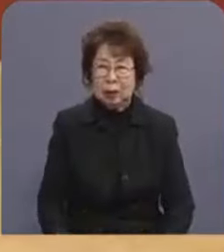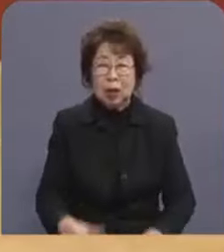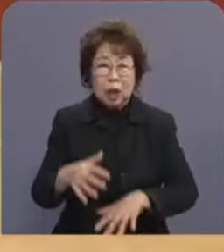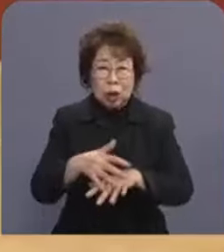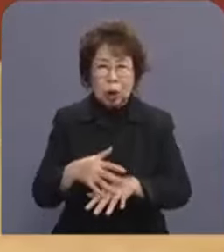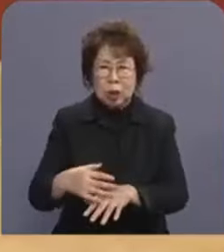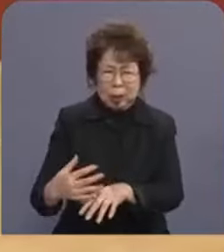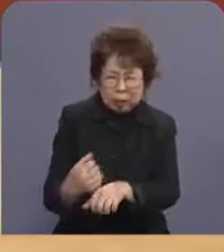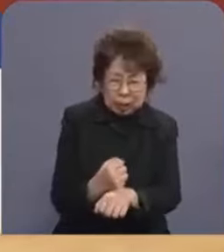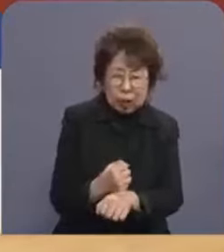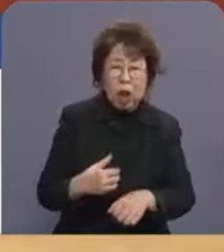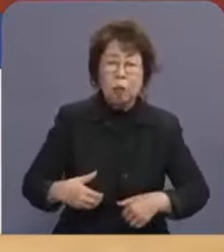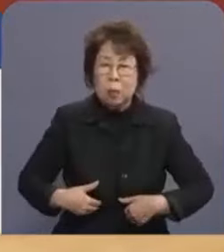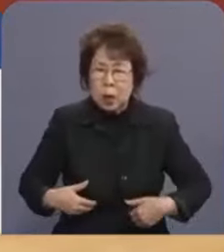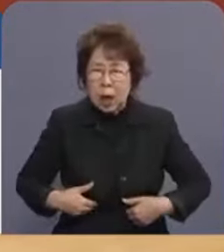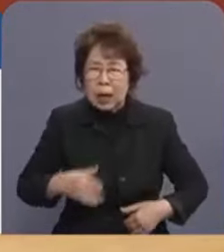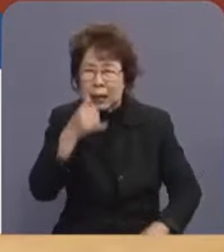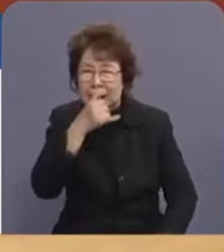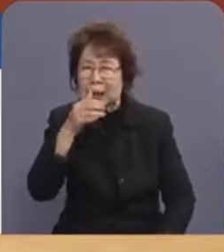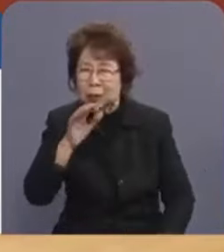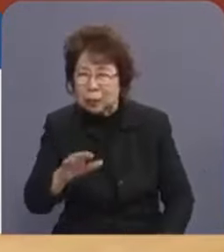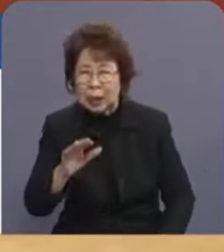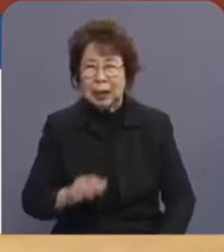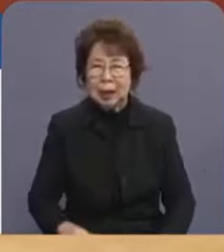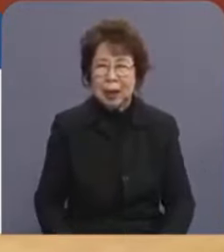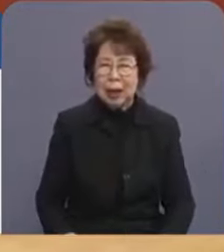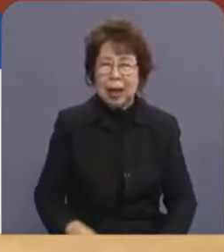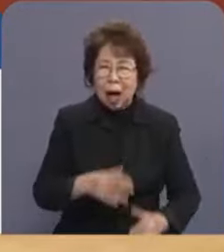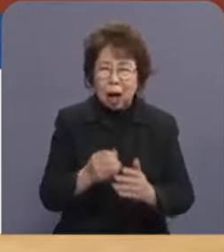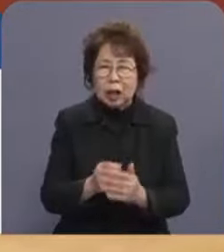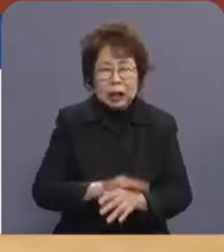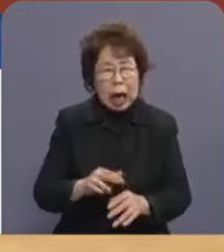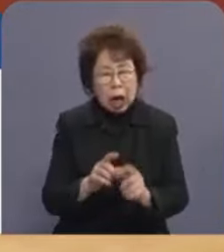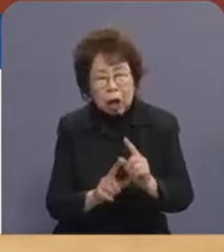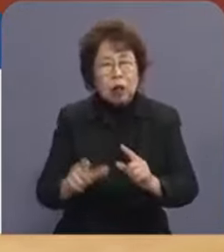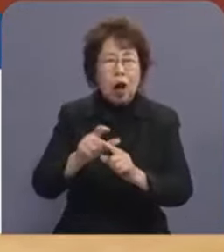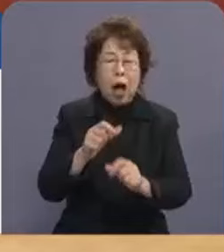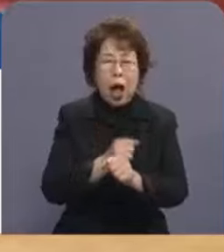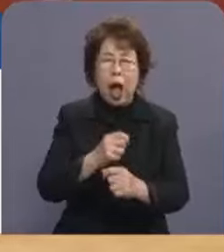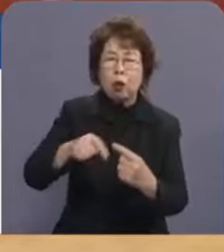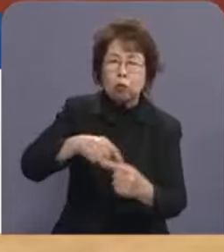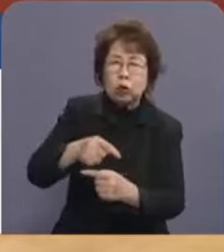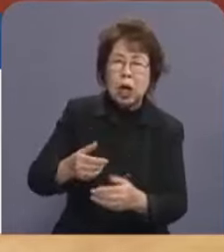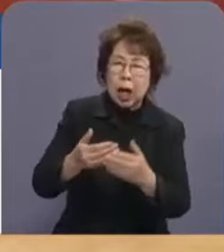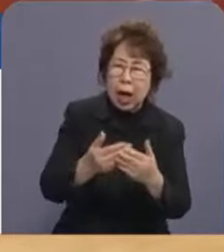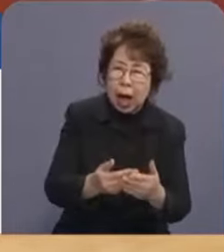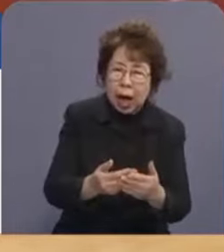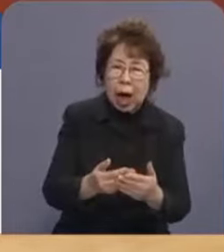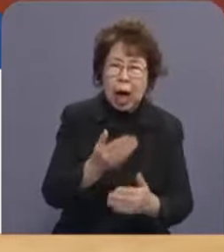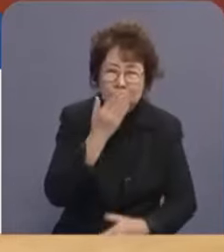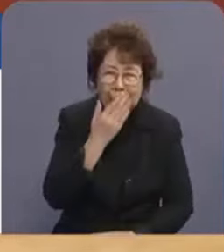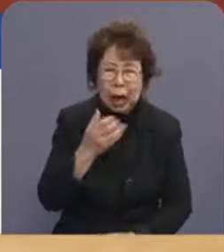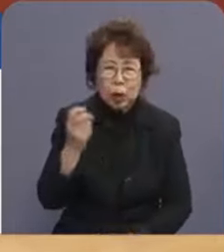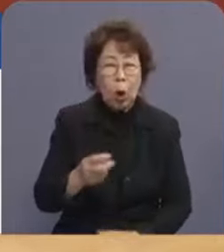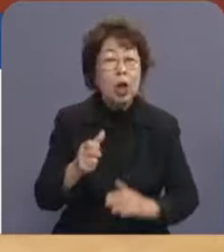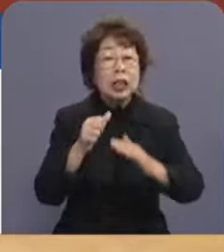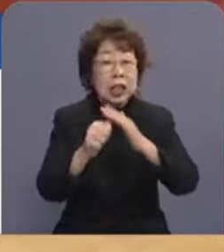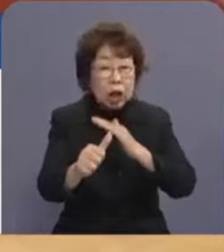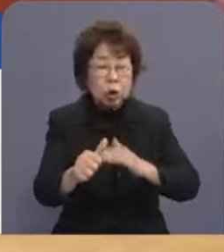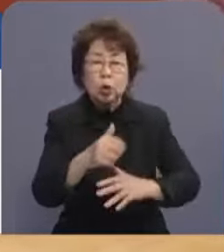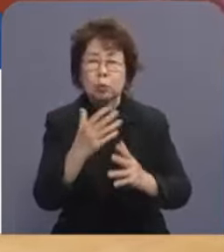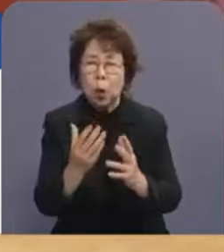좀 강화해야 되는 그런 부분들이 많이 생기더라고요. 그래서 그런 부분들을 좀 보강하면서 운영을 해야 될 것 같고요.